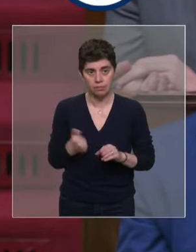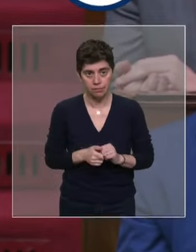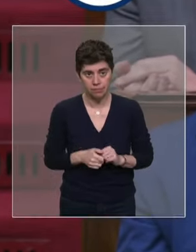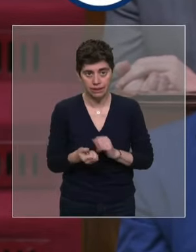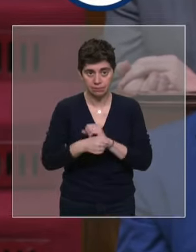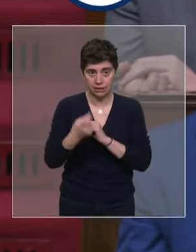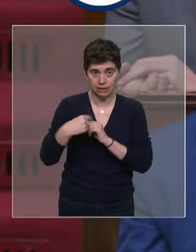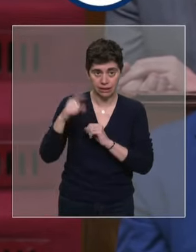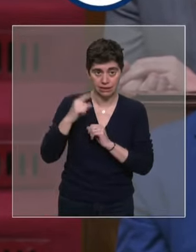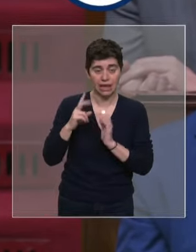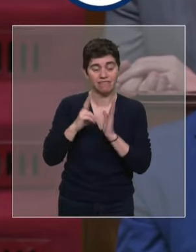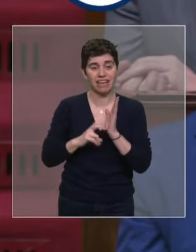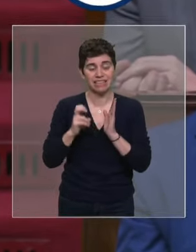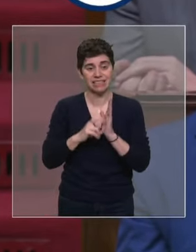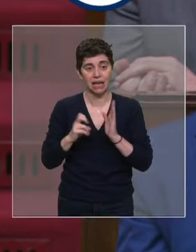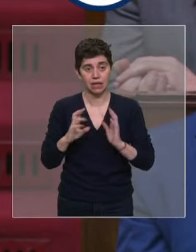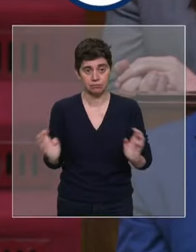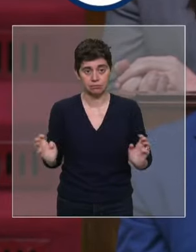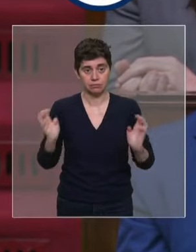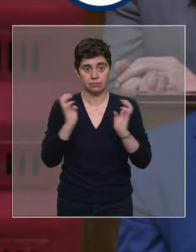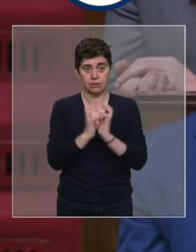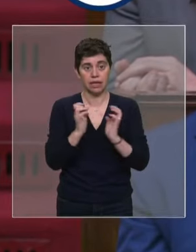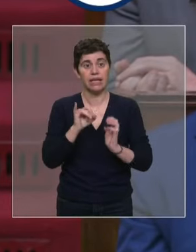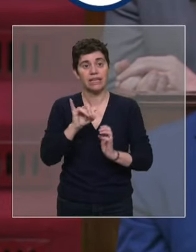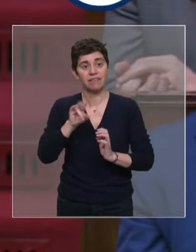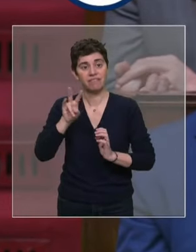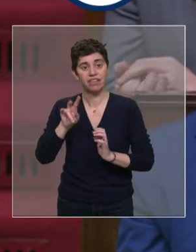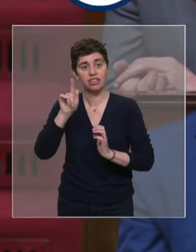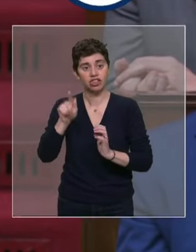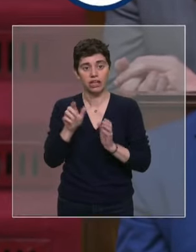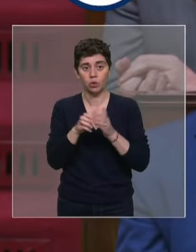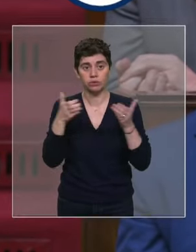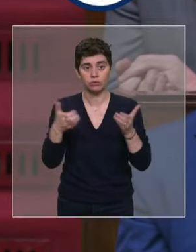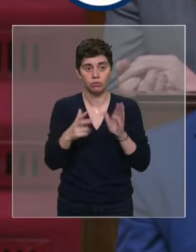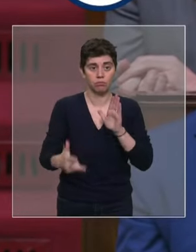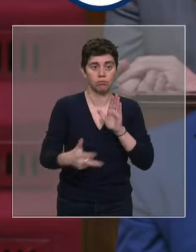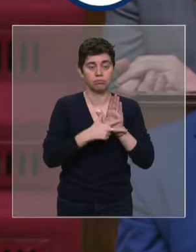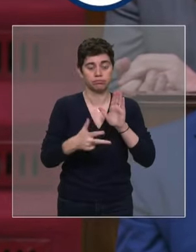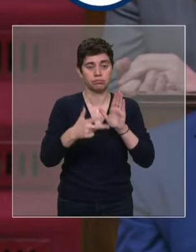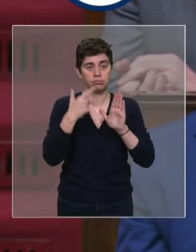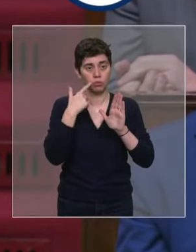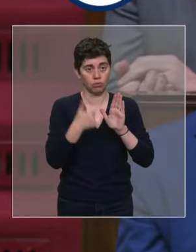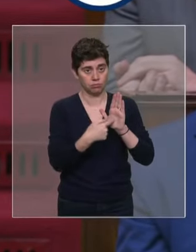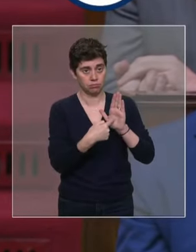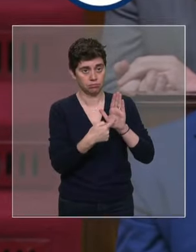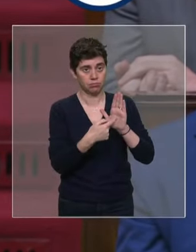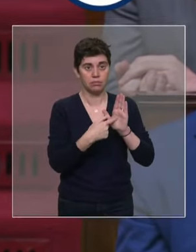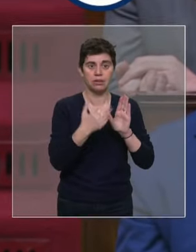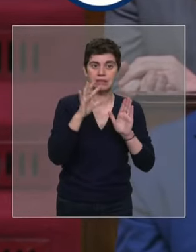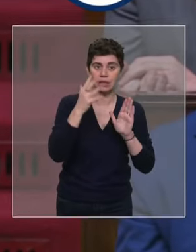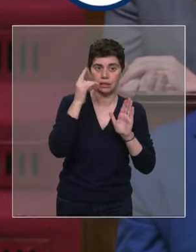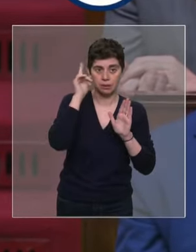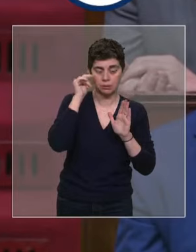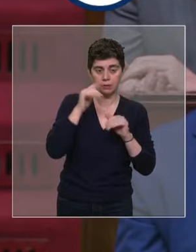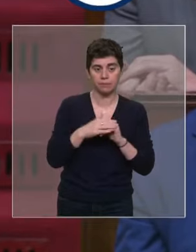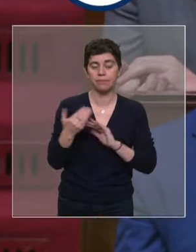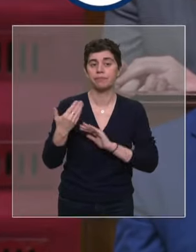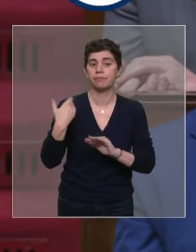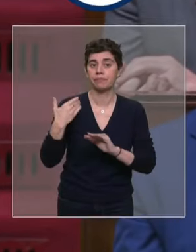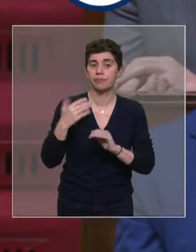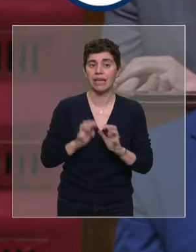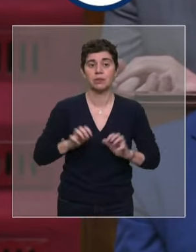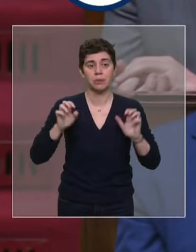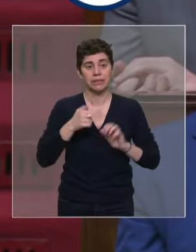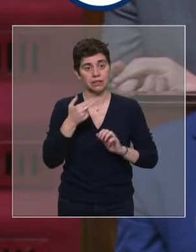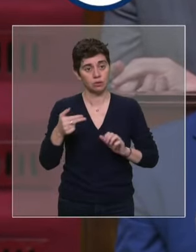la semaine dernière pour inscrire l'interruption volontaire de grossesse dans la Constitution de la Ve République. Et récemment, l'Assemblée nationale a